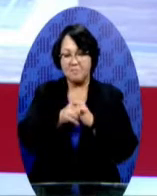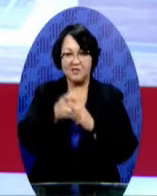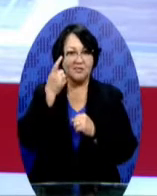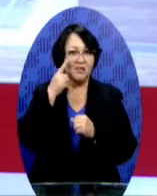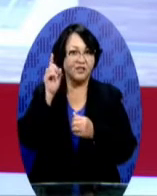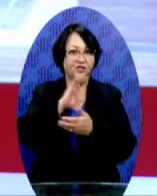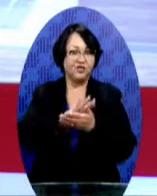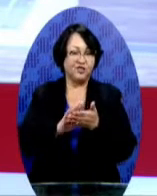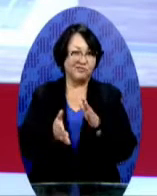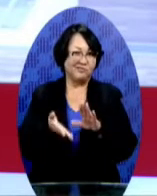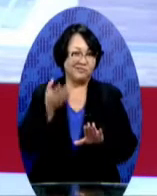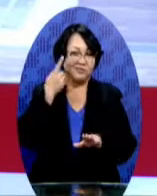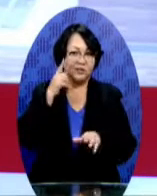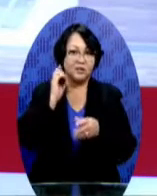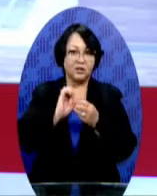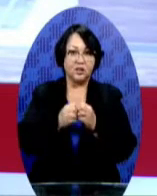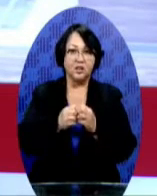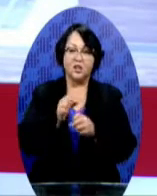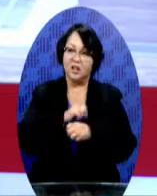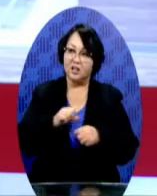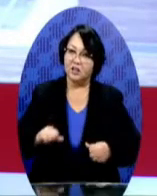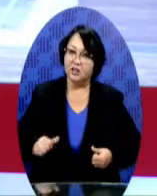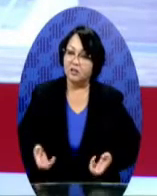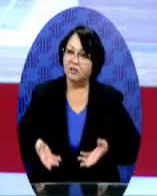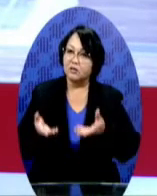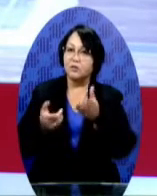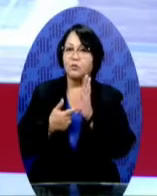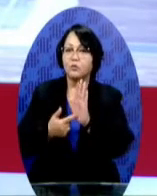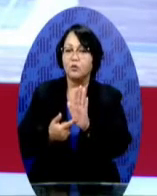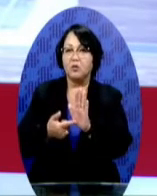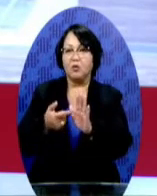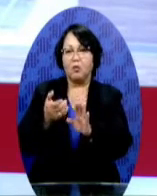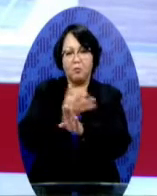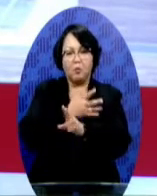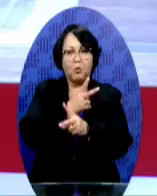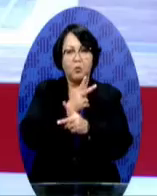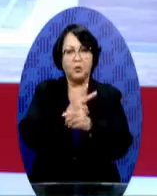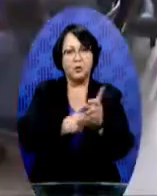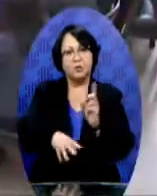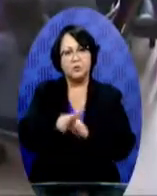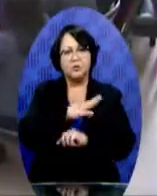олон нийтэд хүргэхэд хууль эрхцэн орчинд хэрхэн дэмждэг талаар сурвалжилсан юм аа.